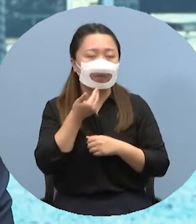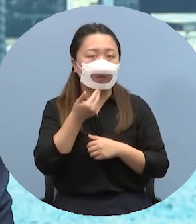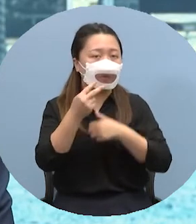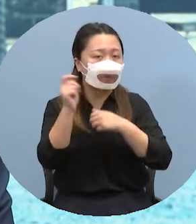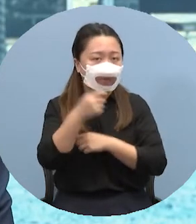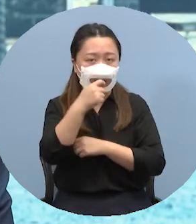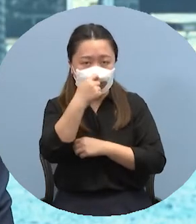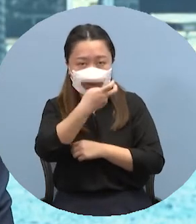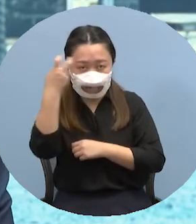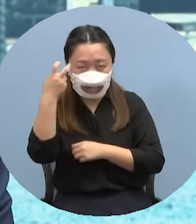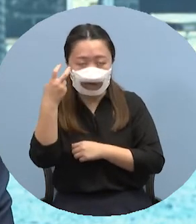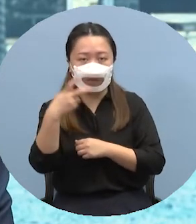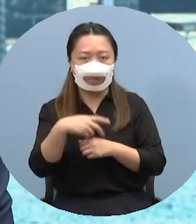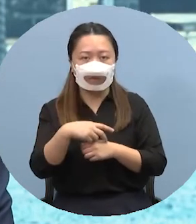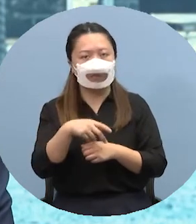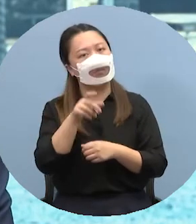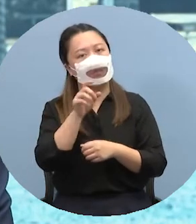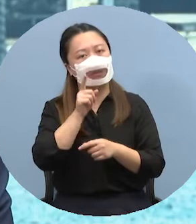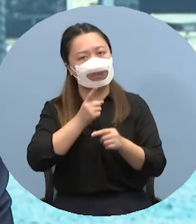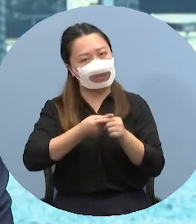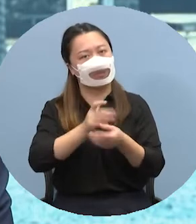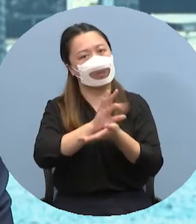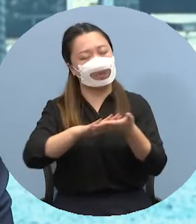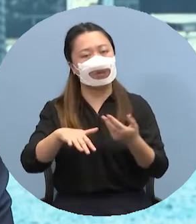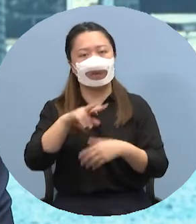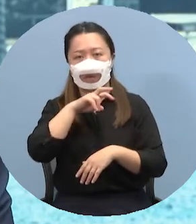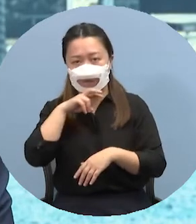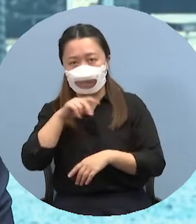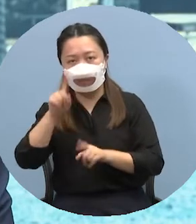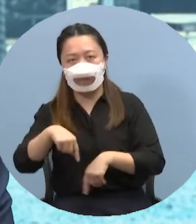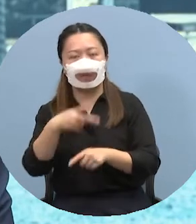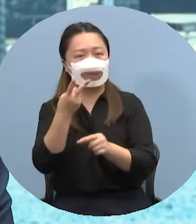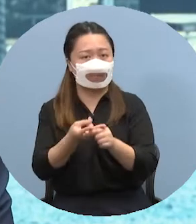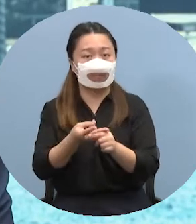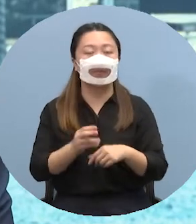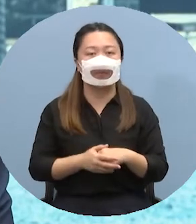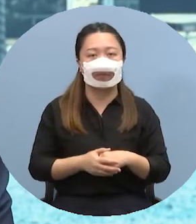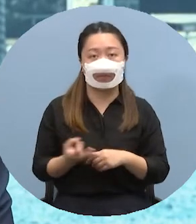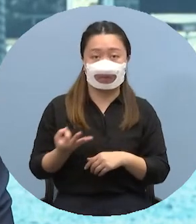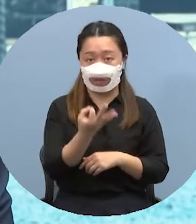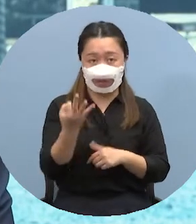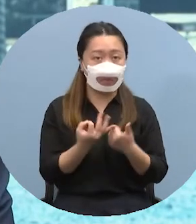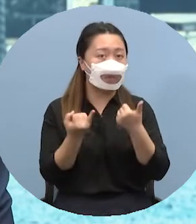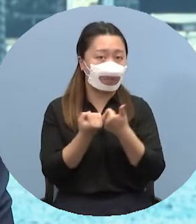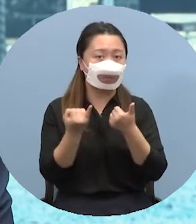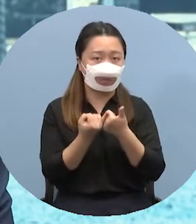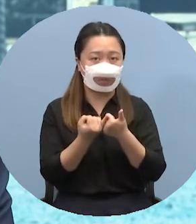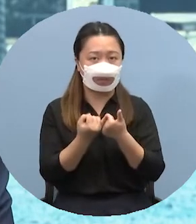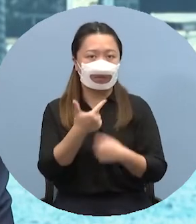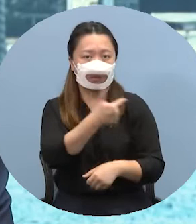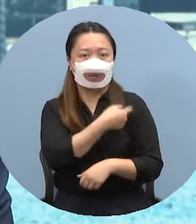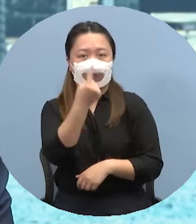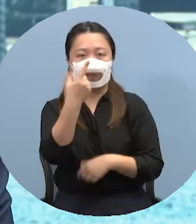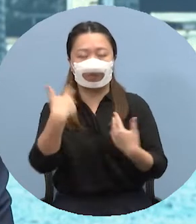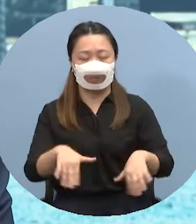速抗原檢測嘅樣本都係陰性嘅，咁到下晝就陽性啦。咁呢三名同學咧，全部都打咗一針